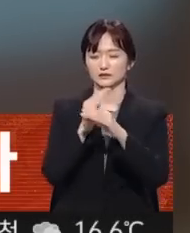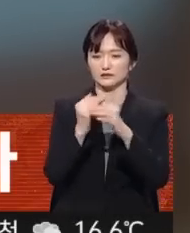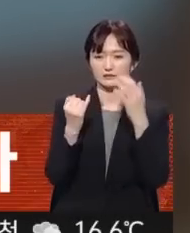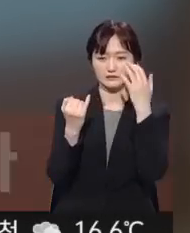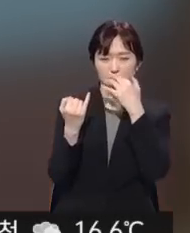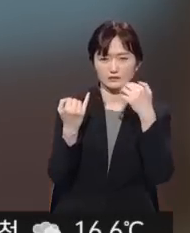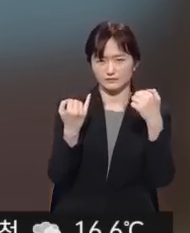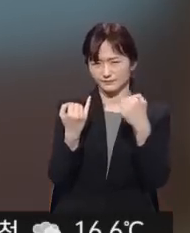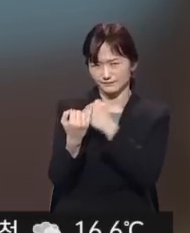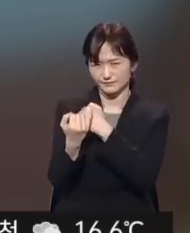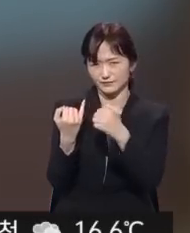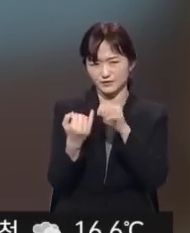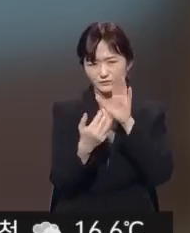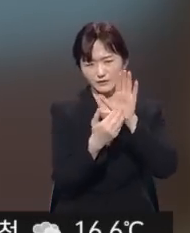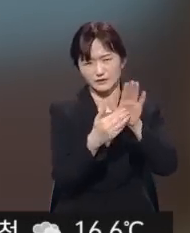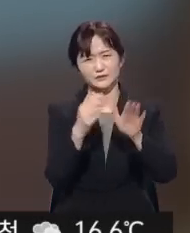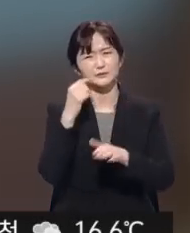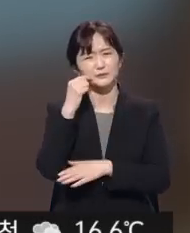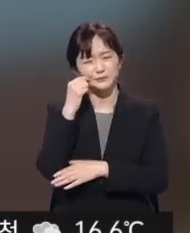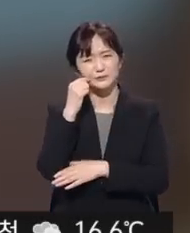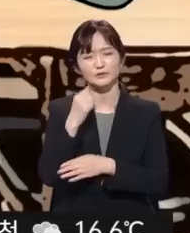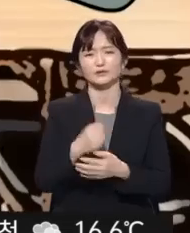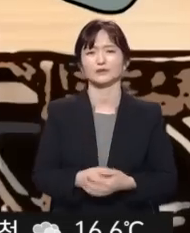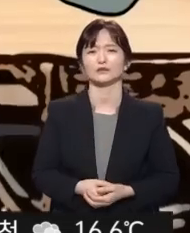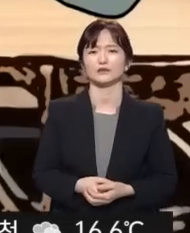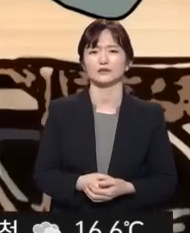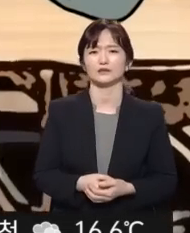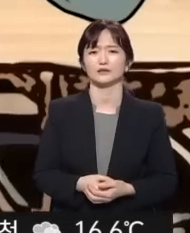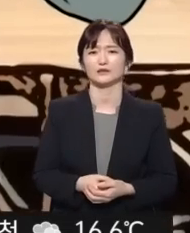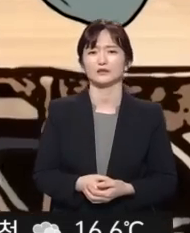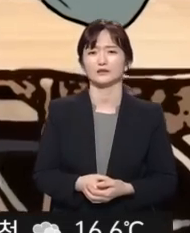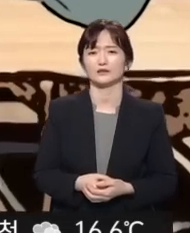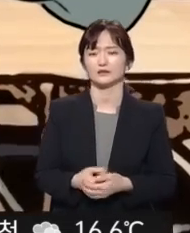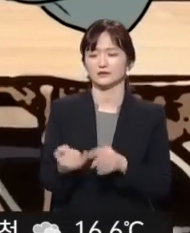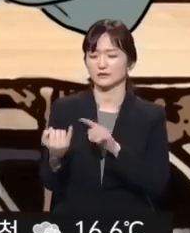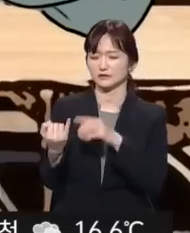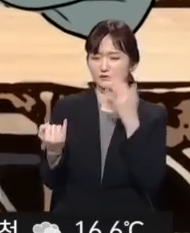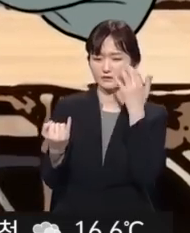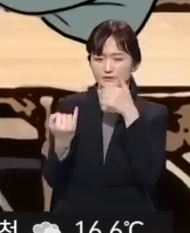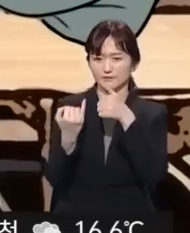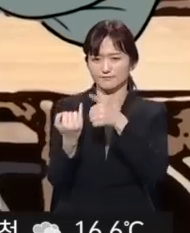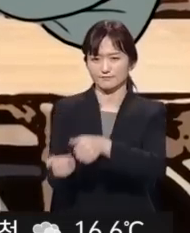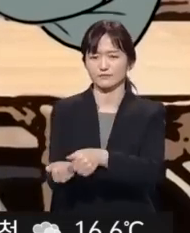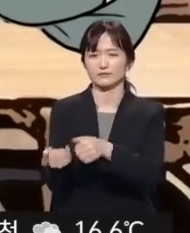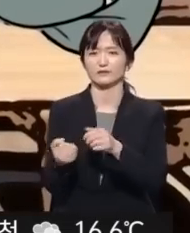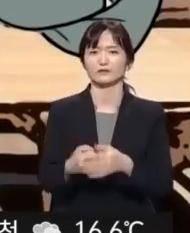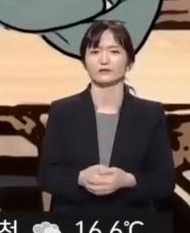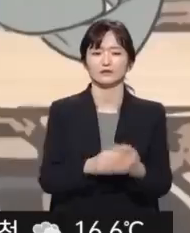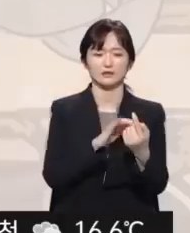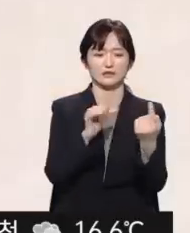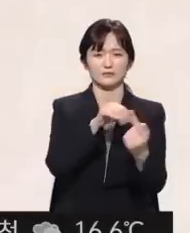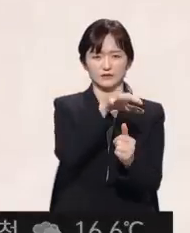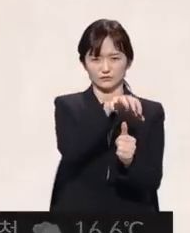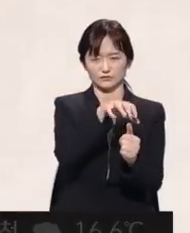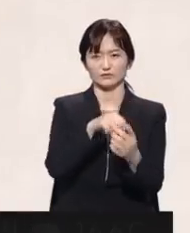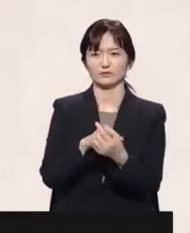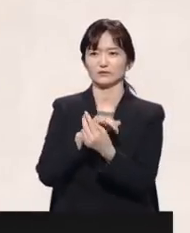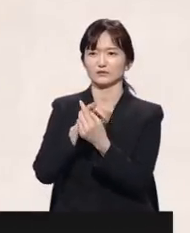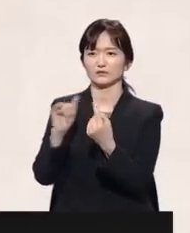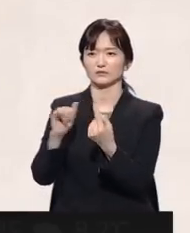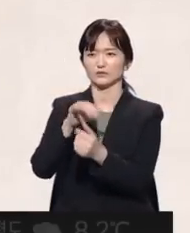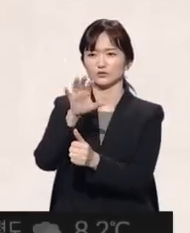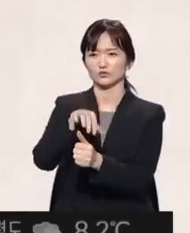한글 볼록 심신 상실 상태를 이용해서이 간음을 했기 때문에 한 명은 구속이 됐고요 또 한 명은